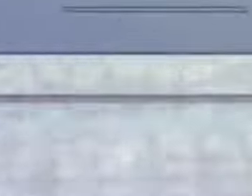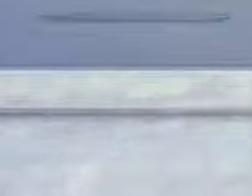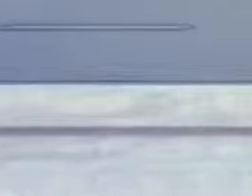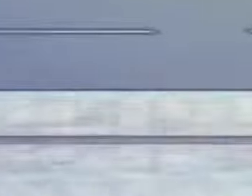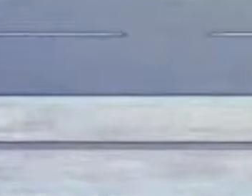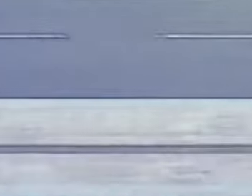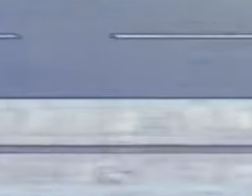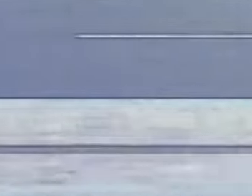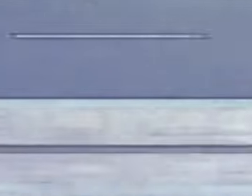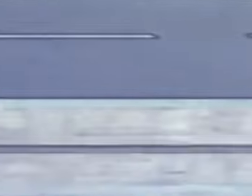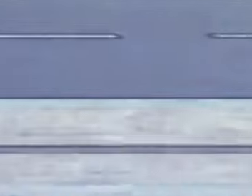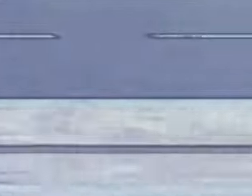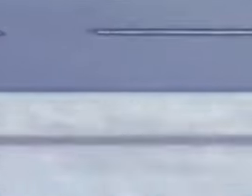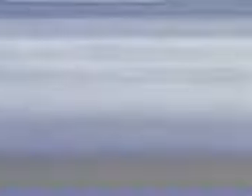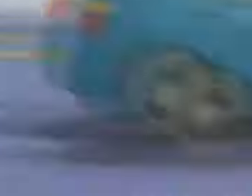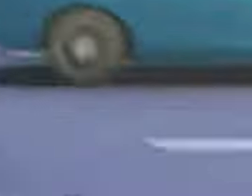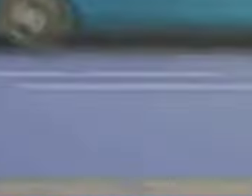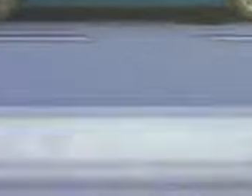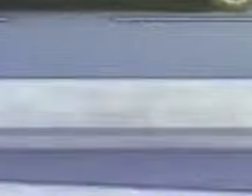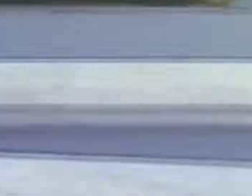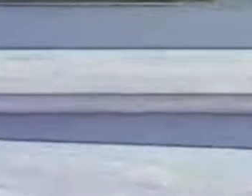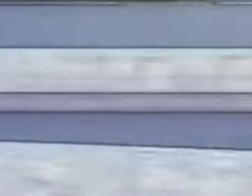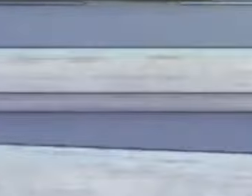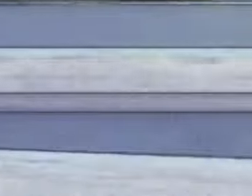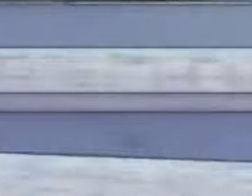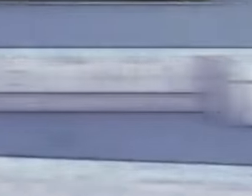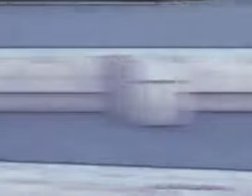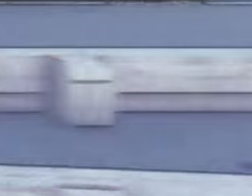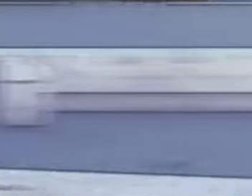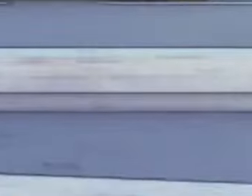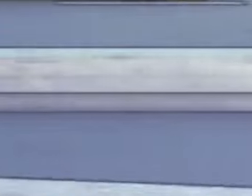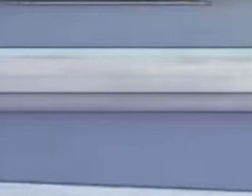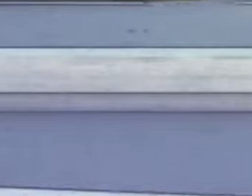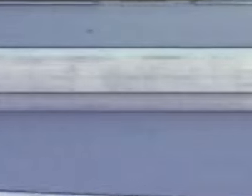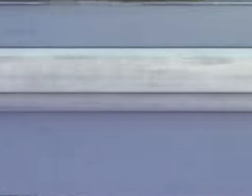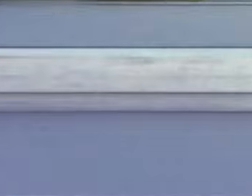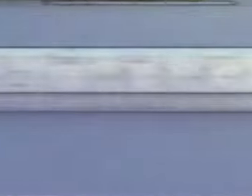Kekalkan jarak sekurang-kurangnya 10 meter dari kenderaan depan.